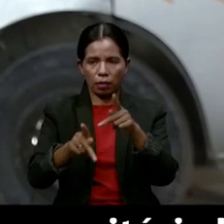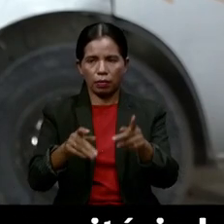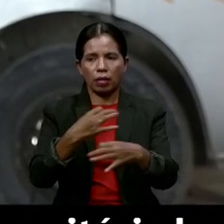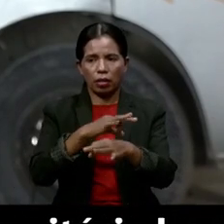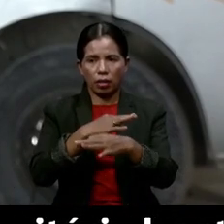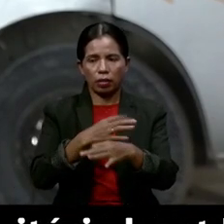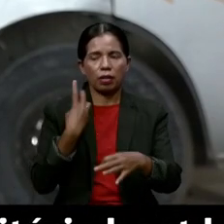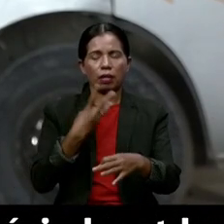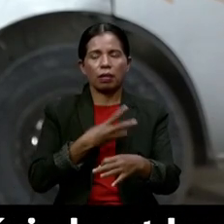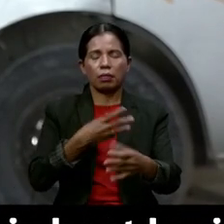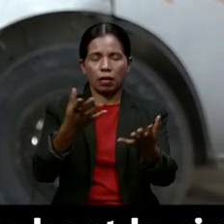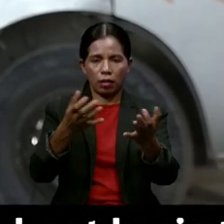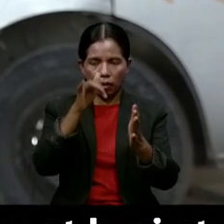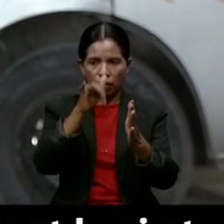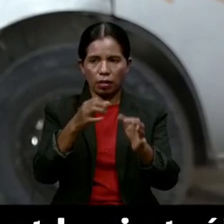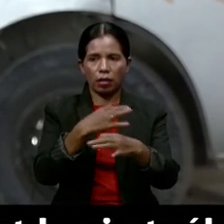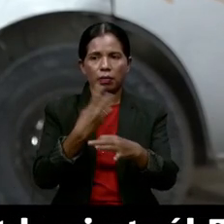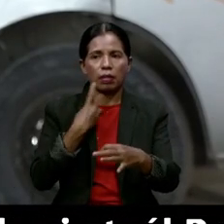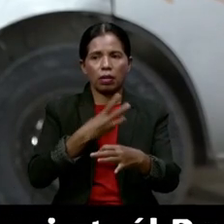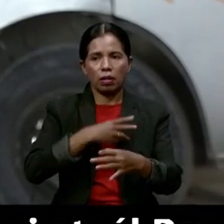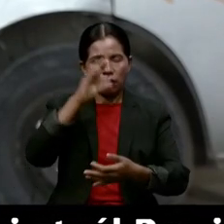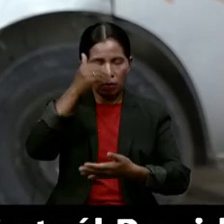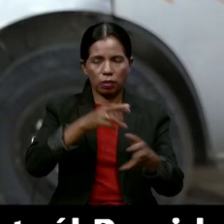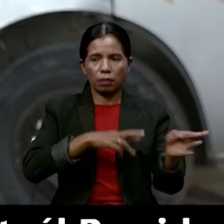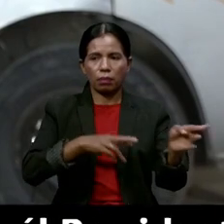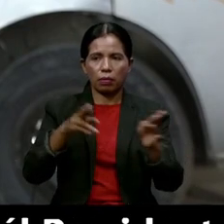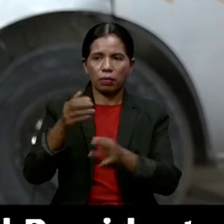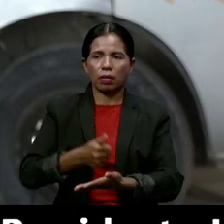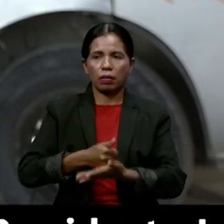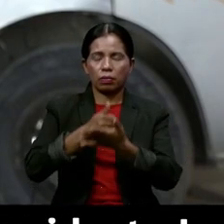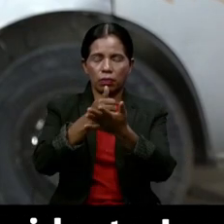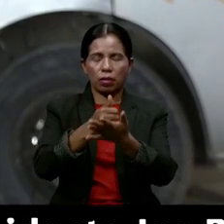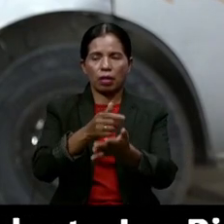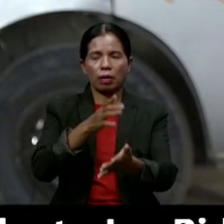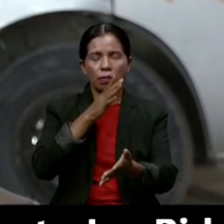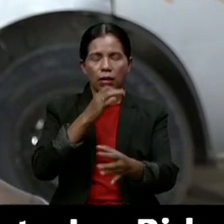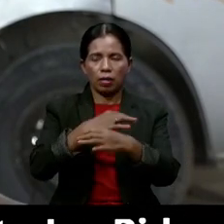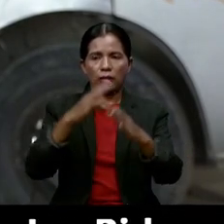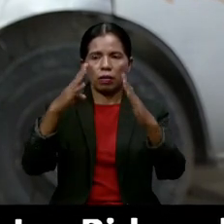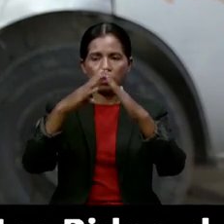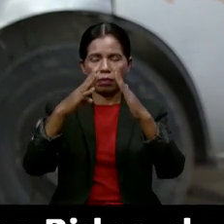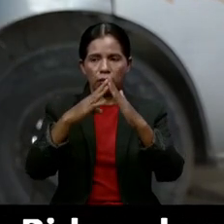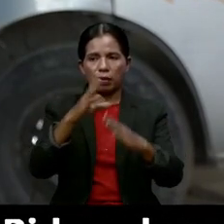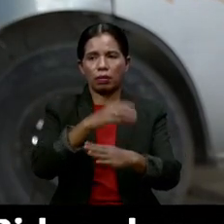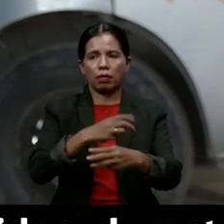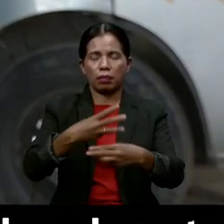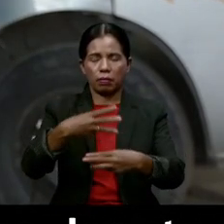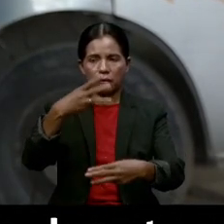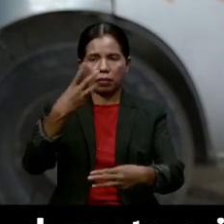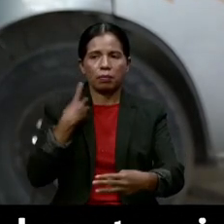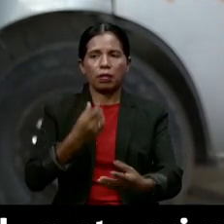ni loss, na amah cara kerja ni. Tapi, kami uang man uang sini pun pronto tu ajuda amah hadiah. Bat rahen itu blog ni, nama ajuda bapa